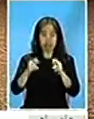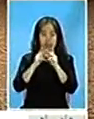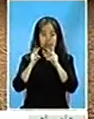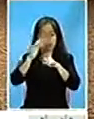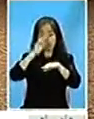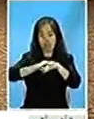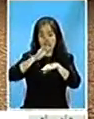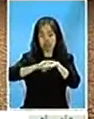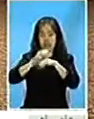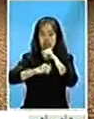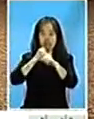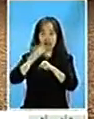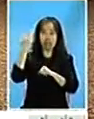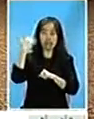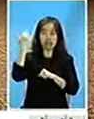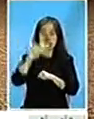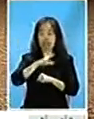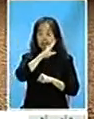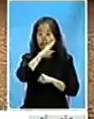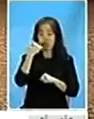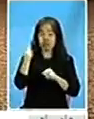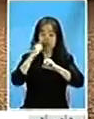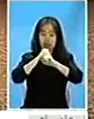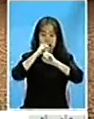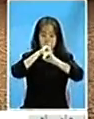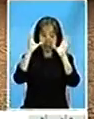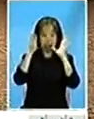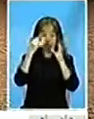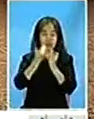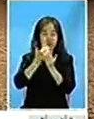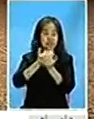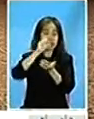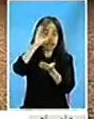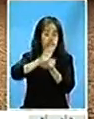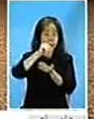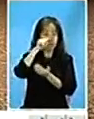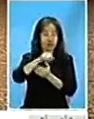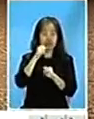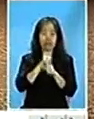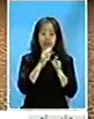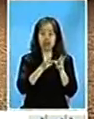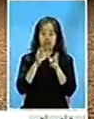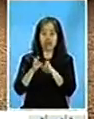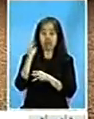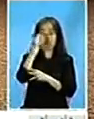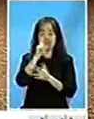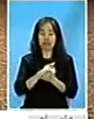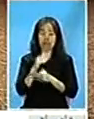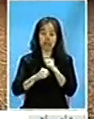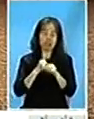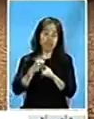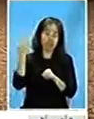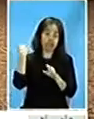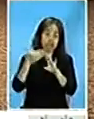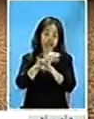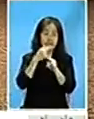แต่ปีที่แล้วนะคะว่าถ้าหากยังไม่มีความชัดเจนเนี่ยเราตั้งงบประมาณเข้ามาเนี่ยเราจะทำอย่างไรปีที่แล้วกองทุนตั้งตัว